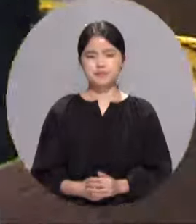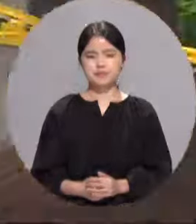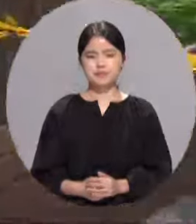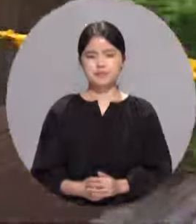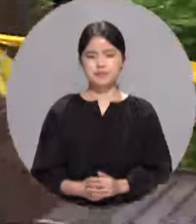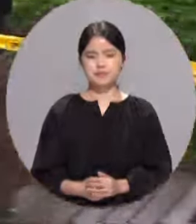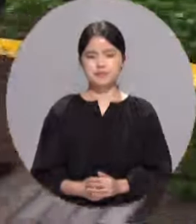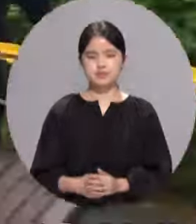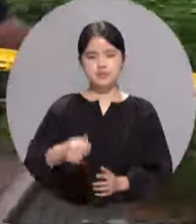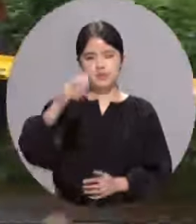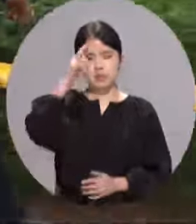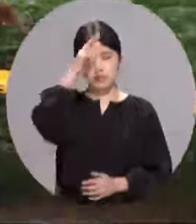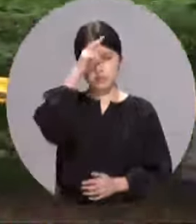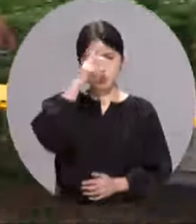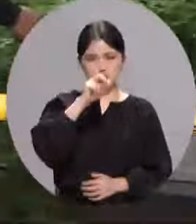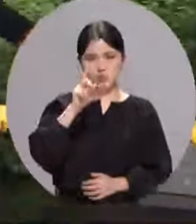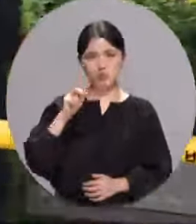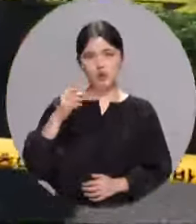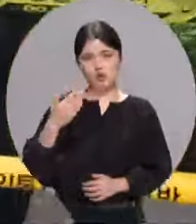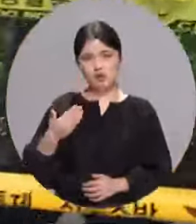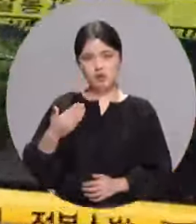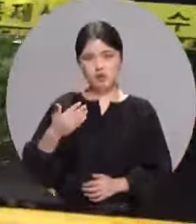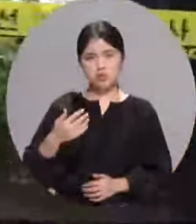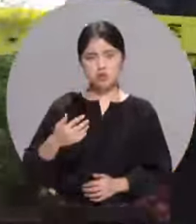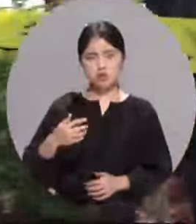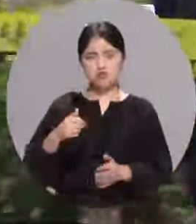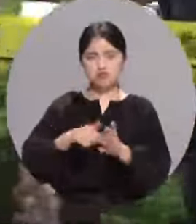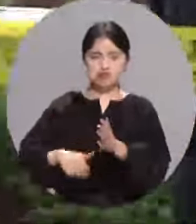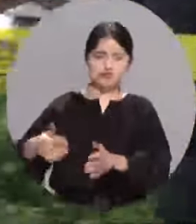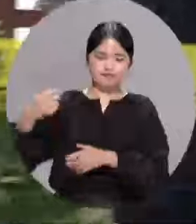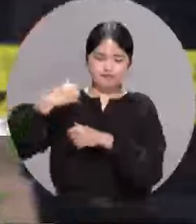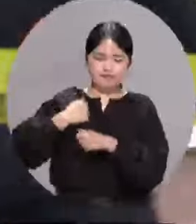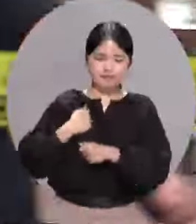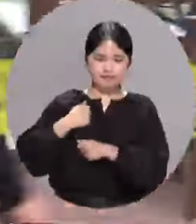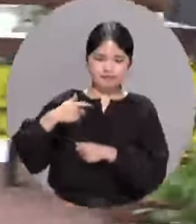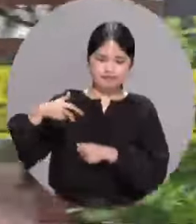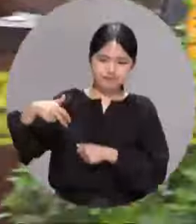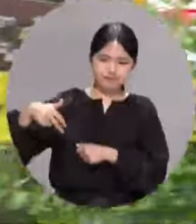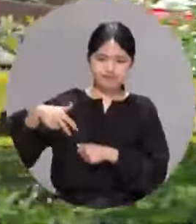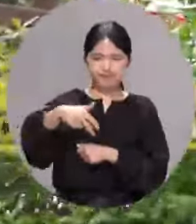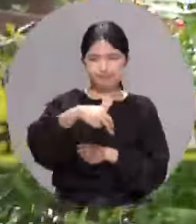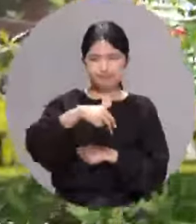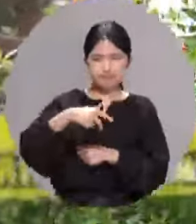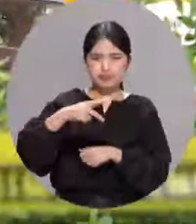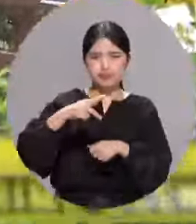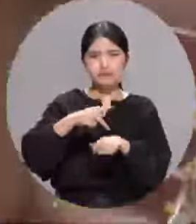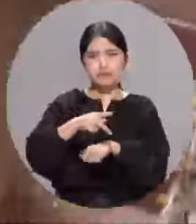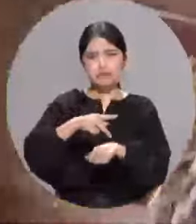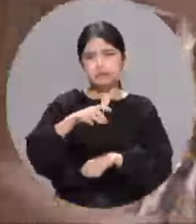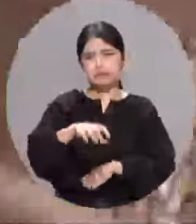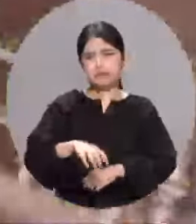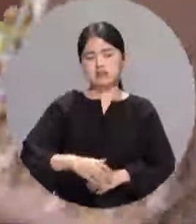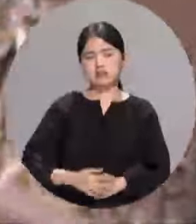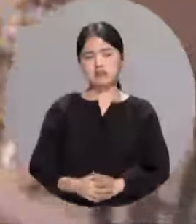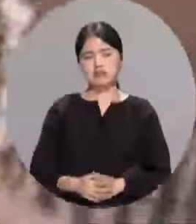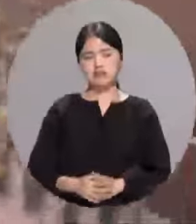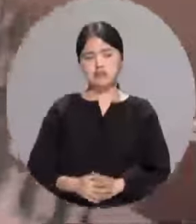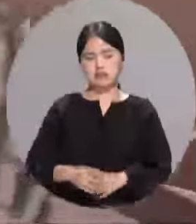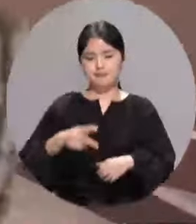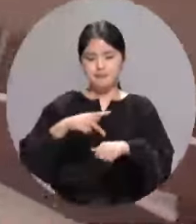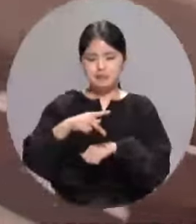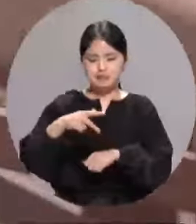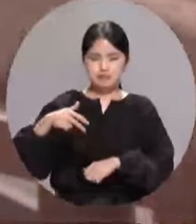취재했습니다 경찰관과 소방관들이 장비를 짊어진 채 쉼없이 임실에 한 둘기 을 듭 둘레를